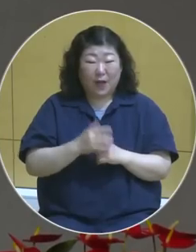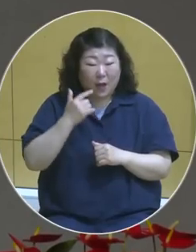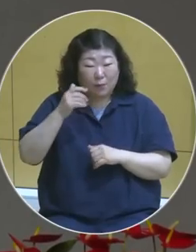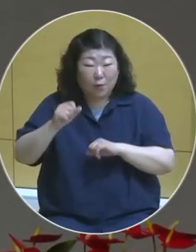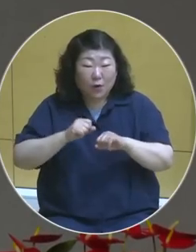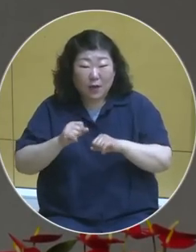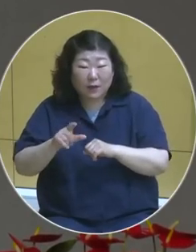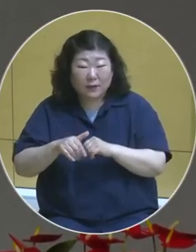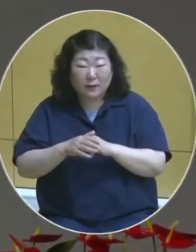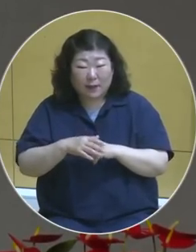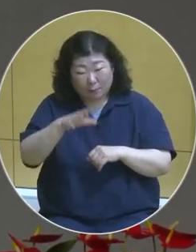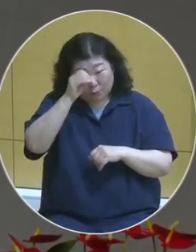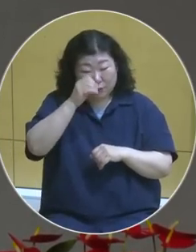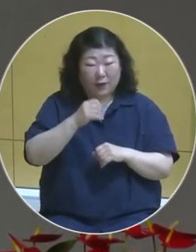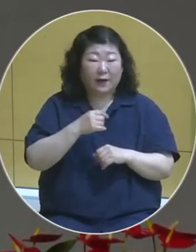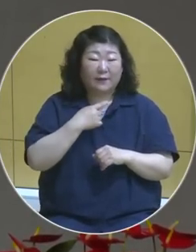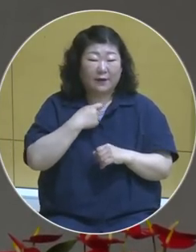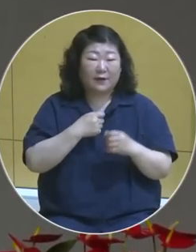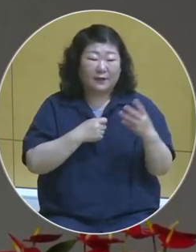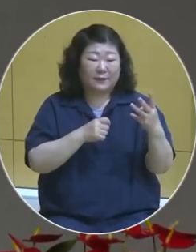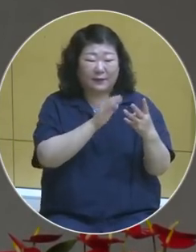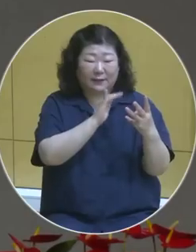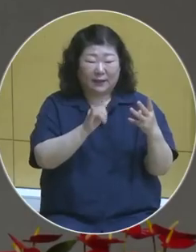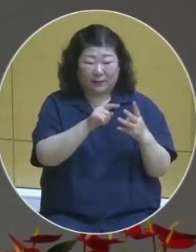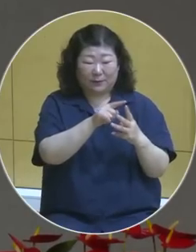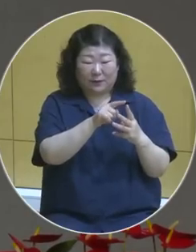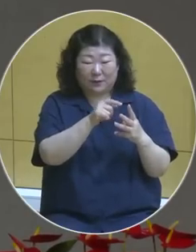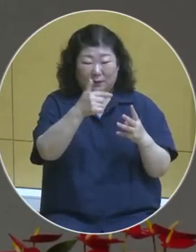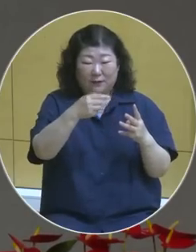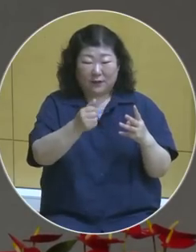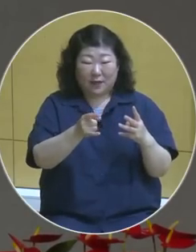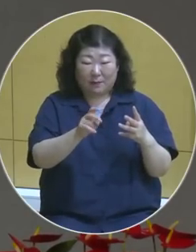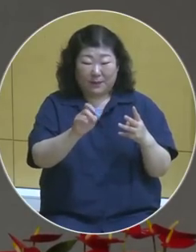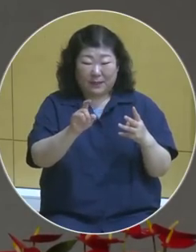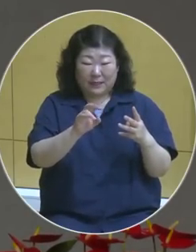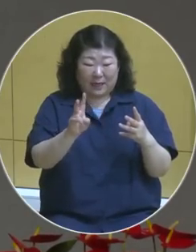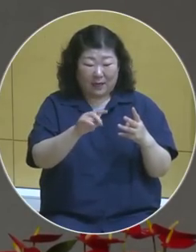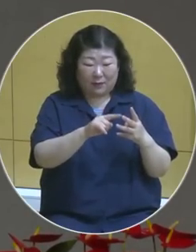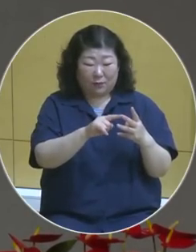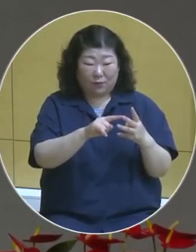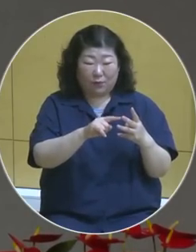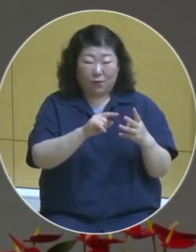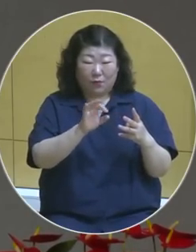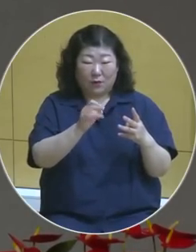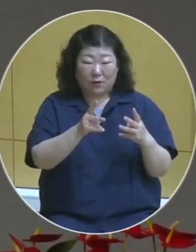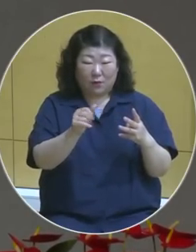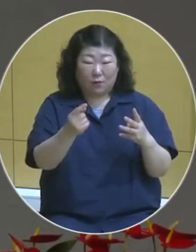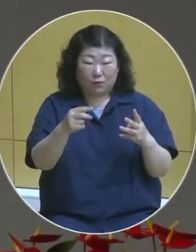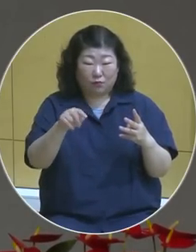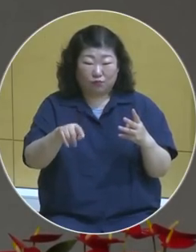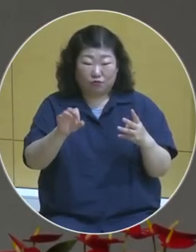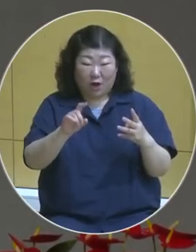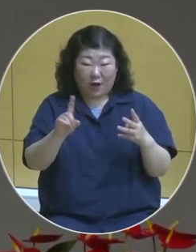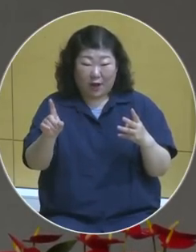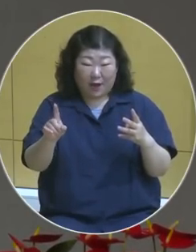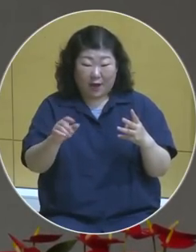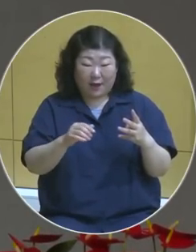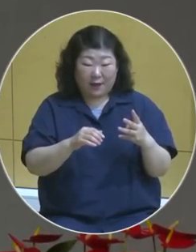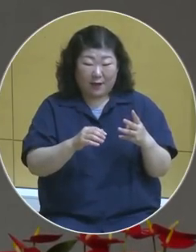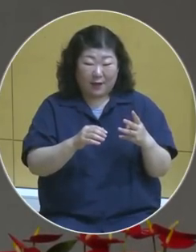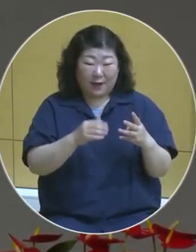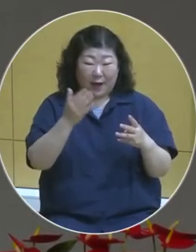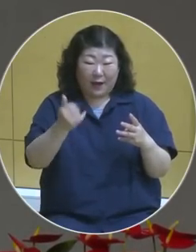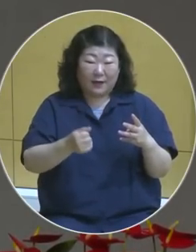모델로 삼았던 세 사람, 이 느헤미야하고 그 다음에 여호수아, 하나님의 백성을 하나님이